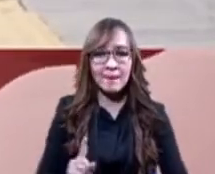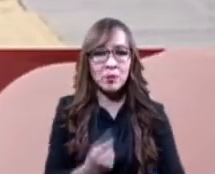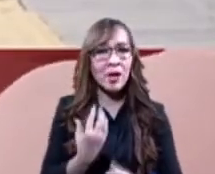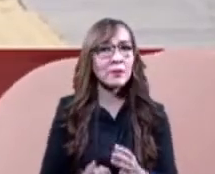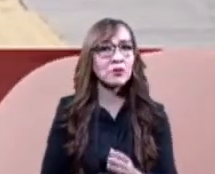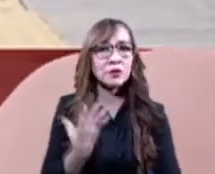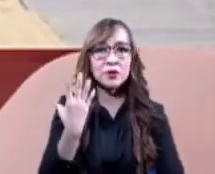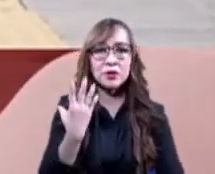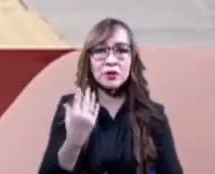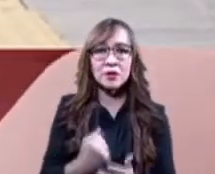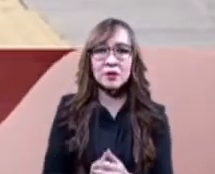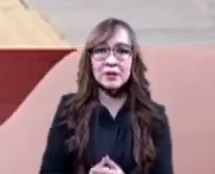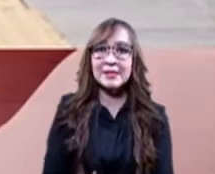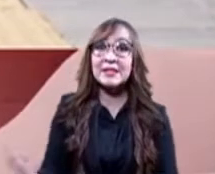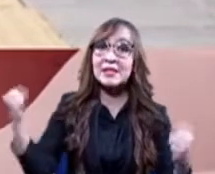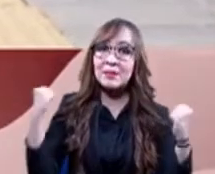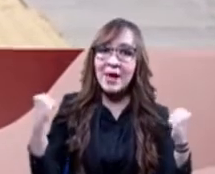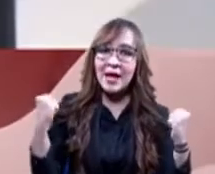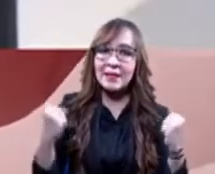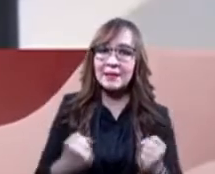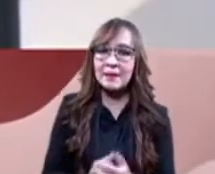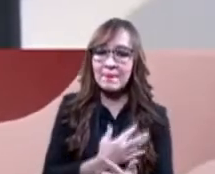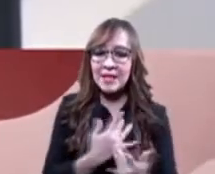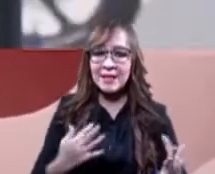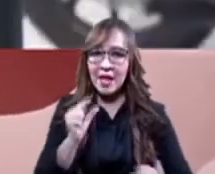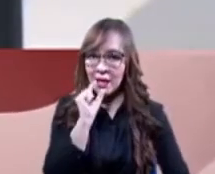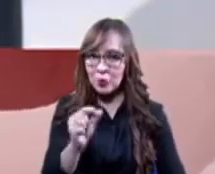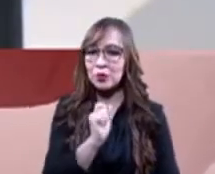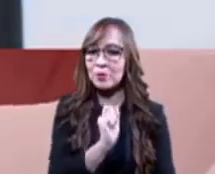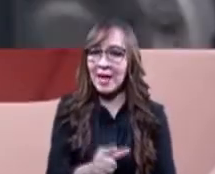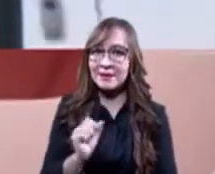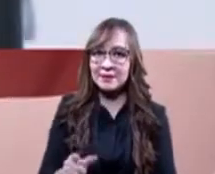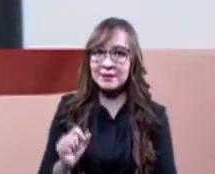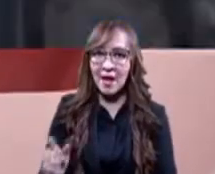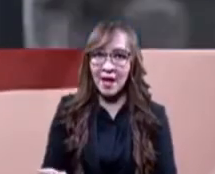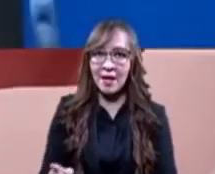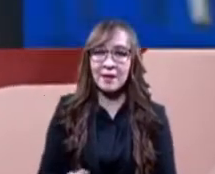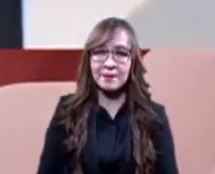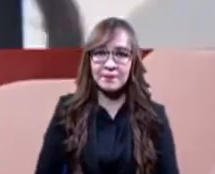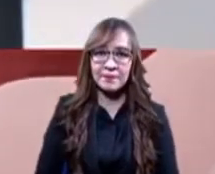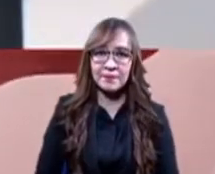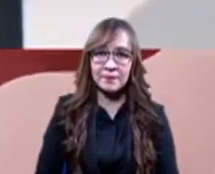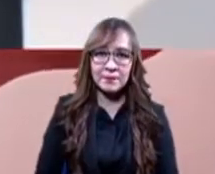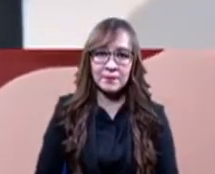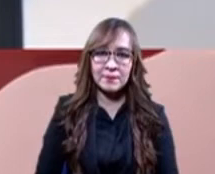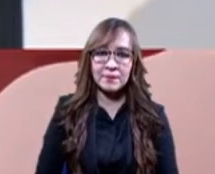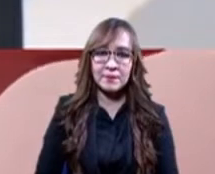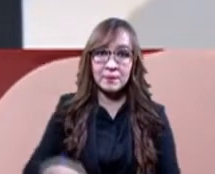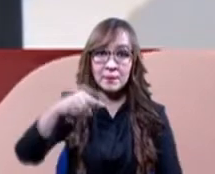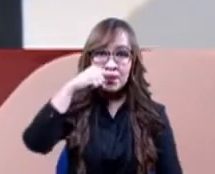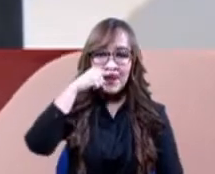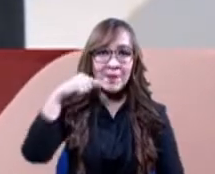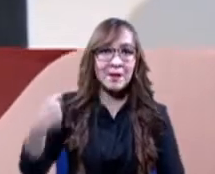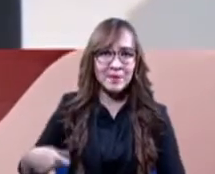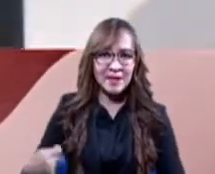ya gairah masyarakat itu untuk belanja. Ya, ini memang menarik ya, bahkan Pak Bu Menteri